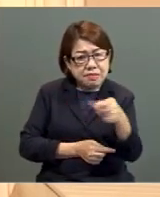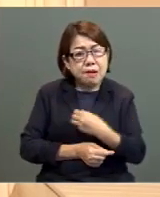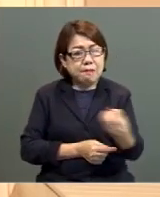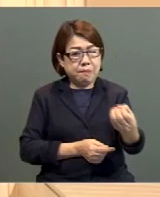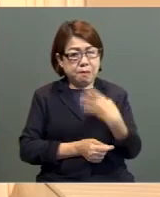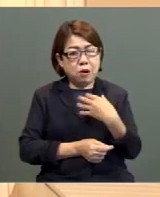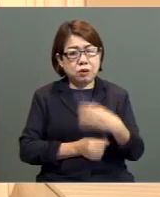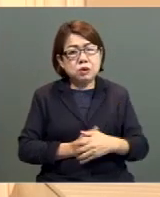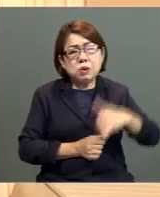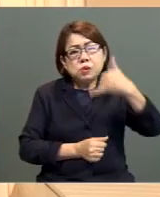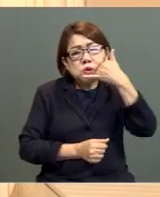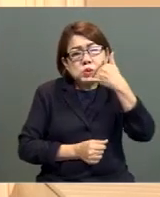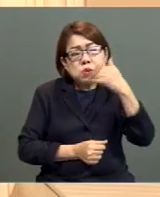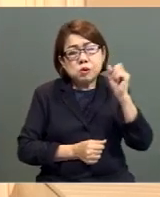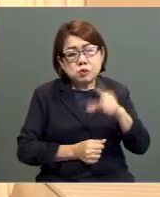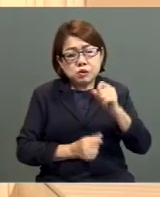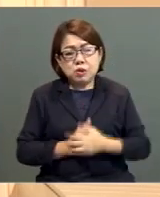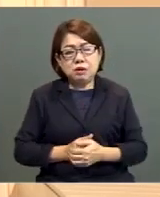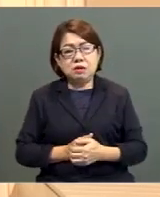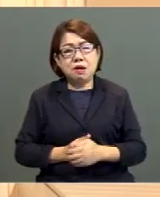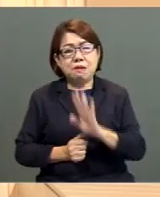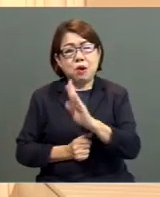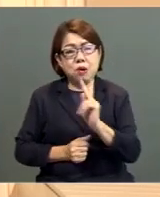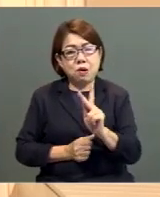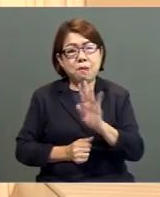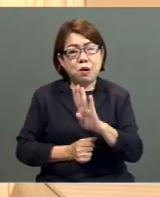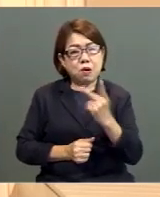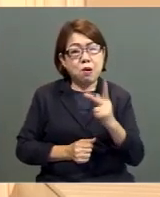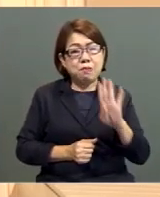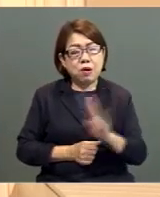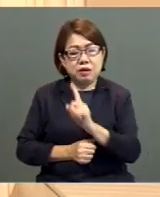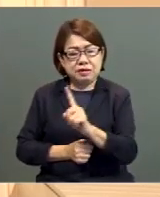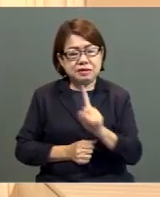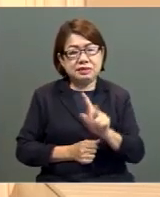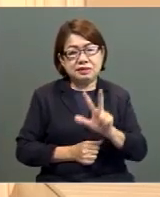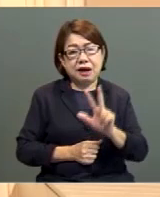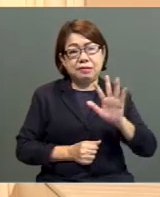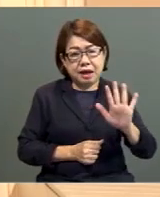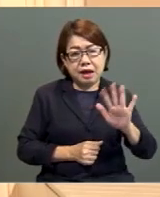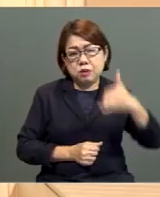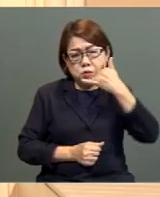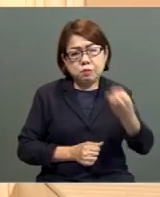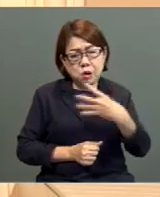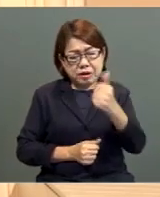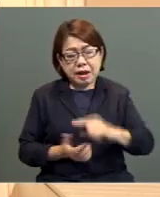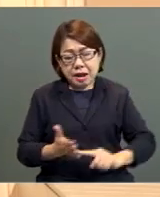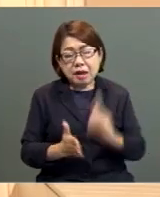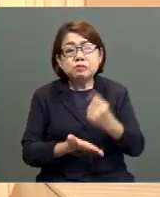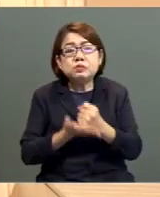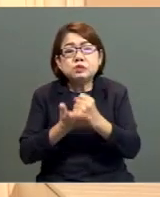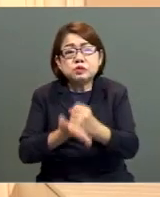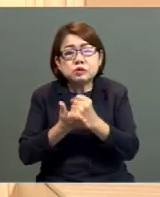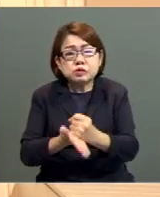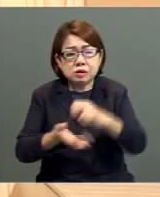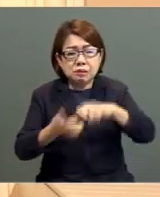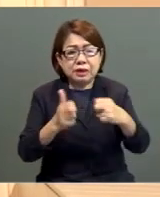ได้ที่สายด่วนบก.ปคบ. 1135สำหรับเรื่องการเยียวยาผู้ได้รับผลกระทบ